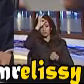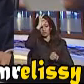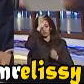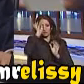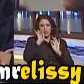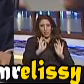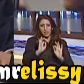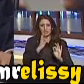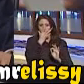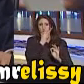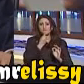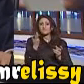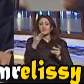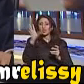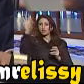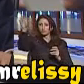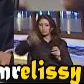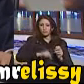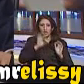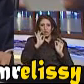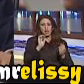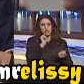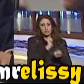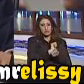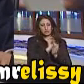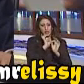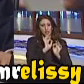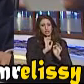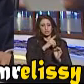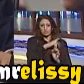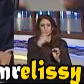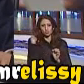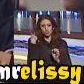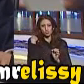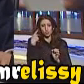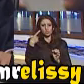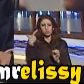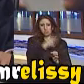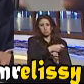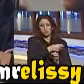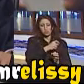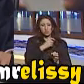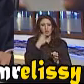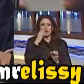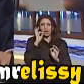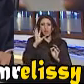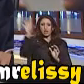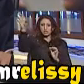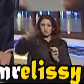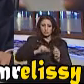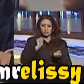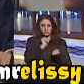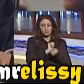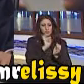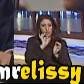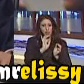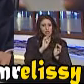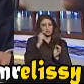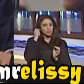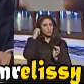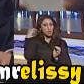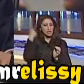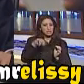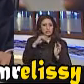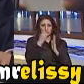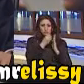تقول هذا هو المتهم في قتل هذا الطفل البريء، ولازم يحاسب ويحاسب حساب